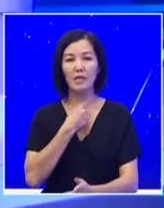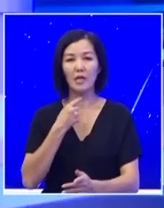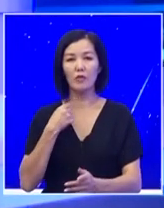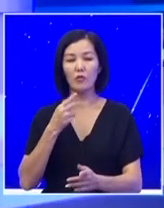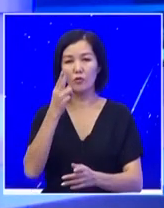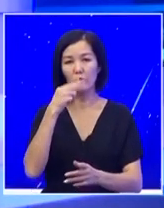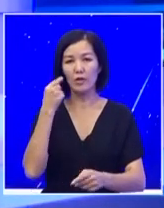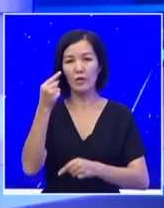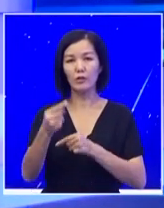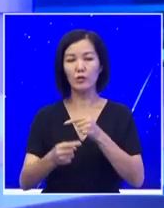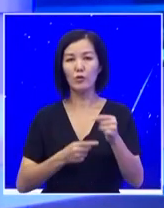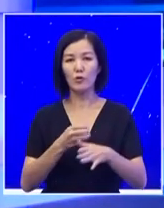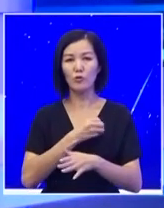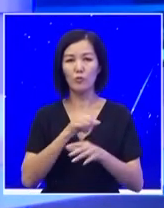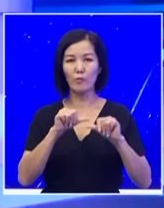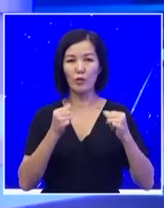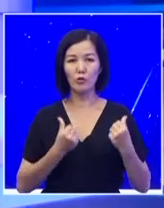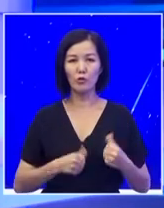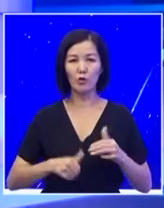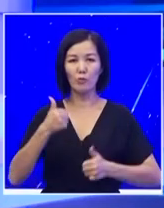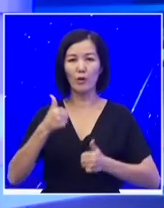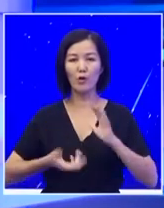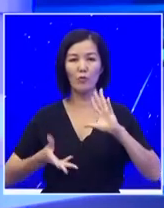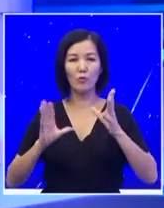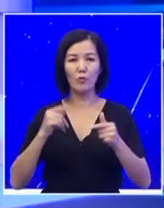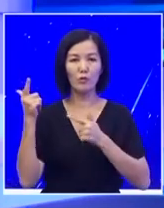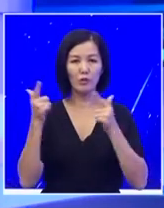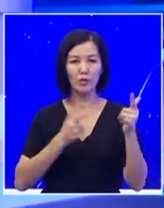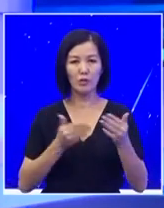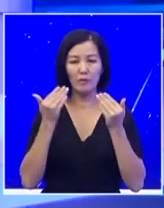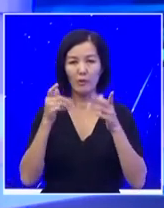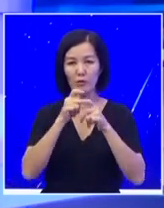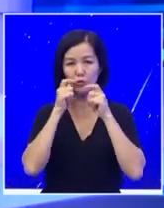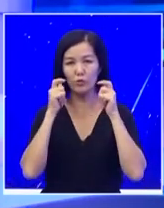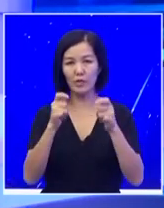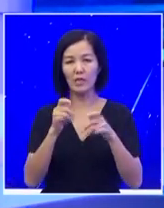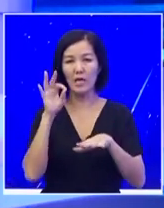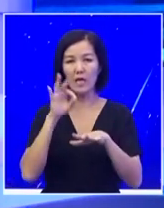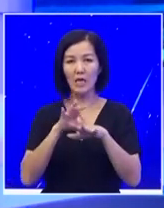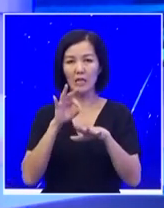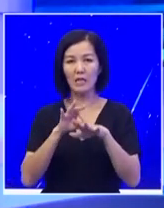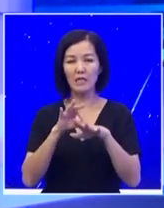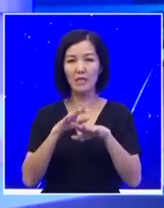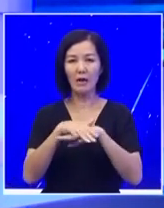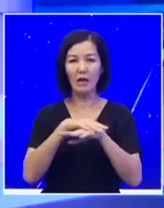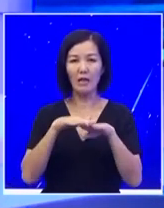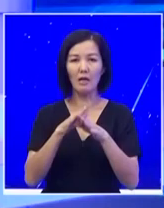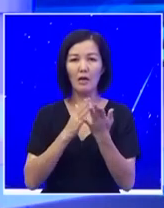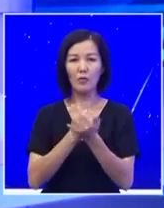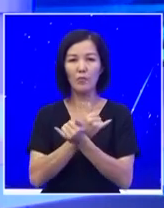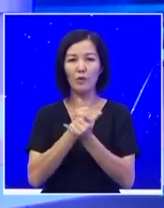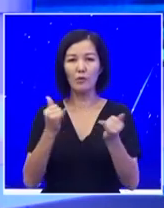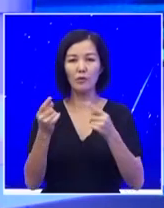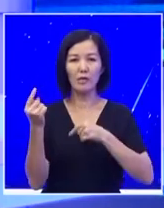Талдықорғанда дәстүрлі жомарт жүрек байқауының қорытындысы шықты. Биылғы жүлде індет кезінде елге қол ұшын созып көмегін аямаған